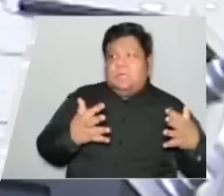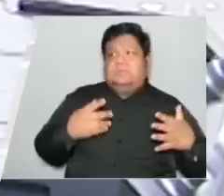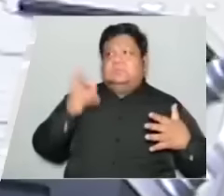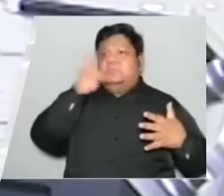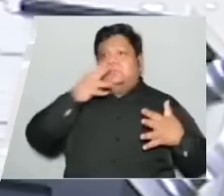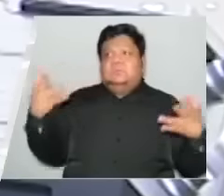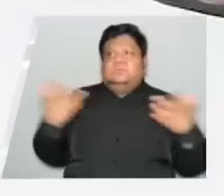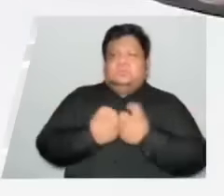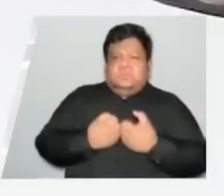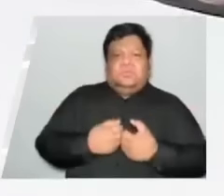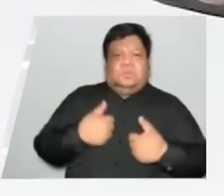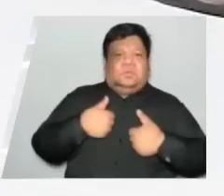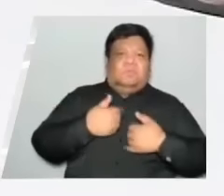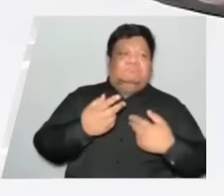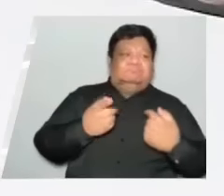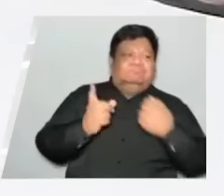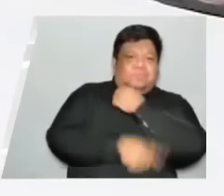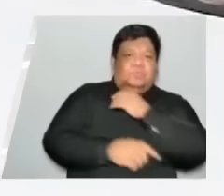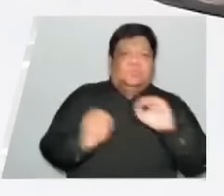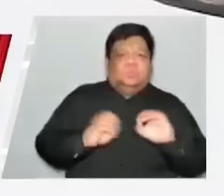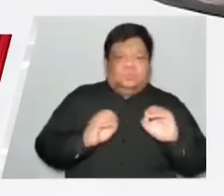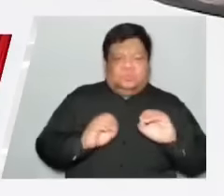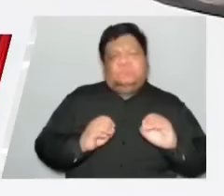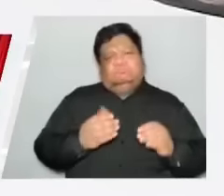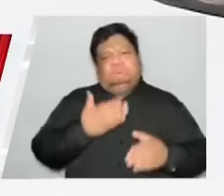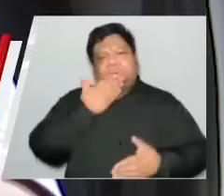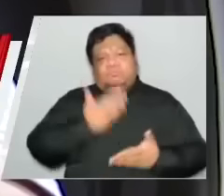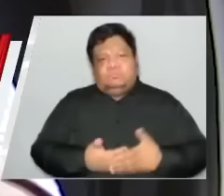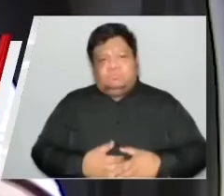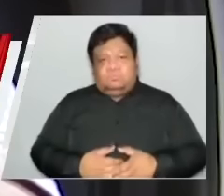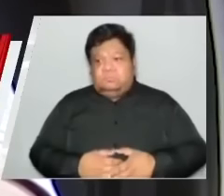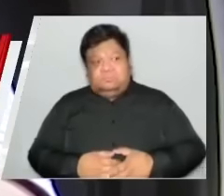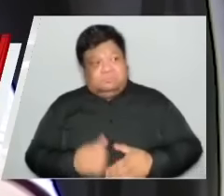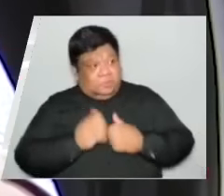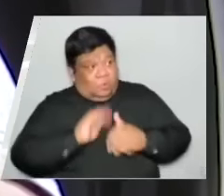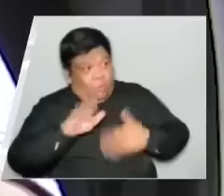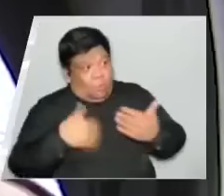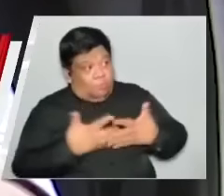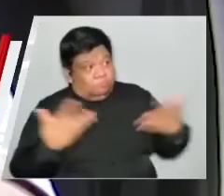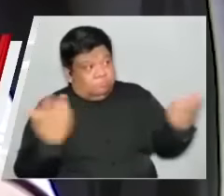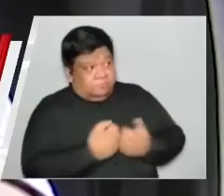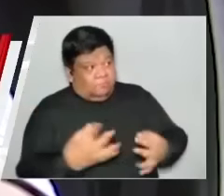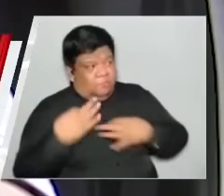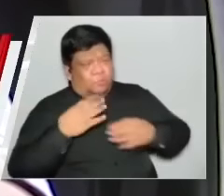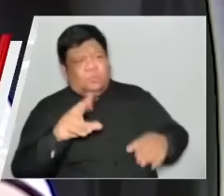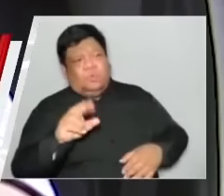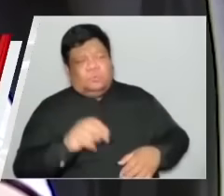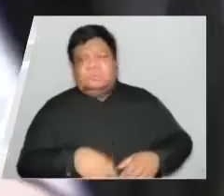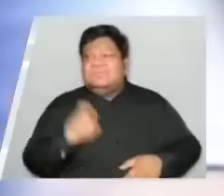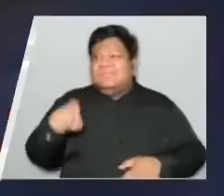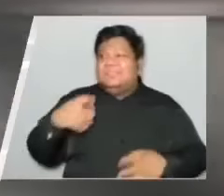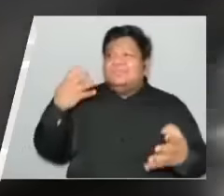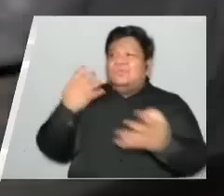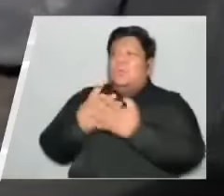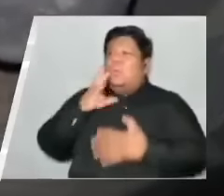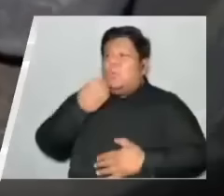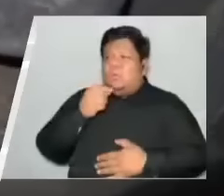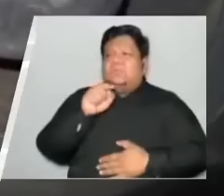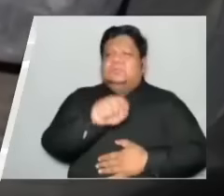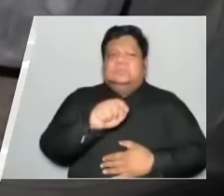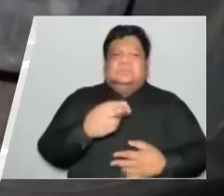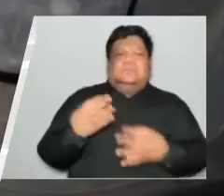dapat managot pa rin. Hindi naman lahat na nakabangga may kasalanan . Dapat ang ikulong doon yung kumounterflow, yung may kasalanan, di ba?